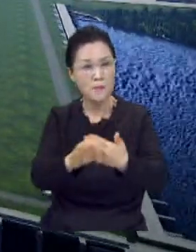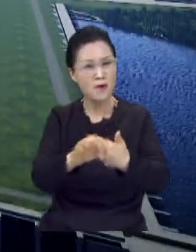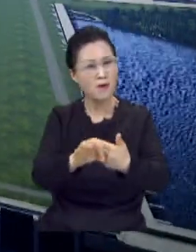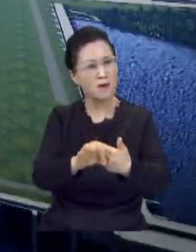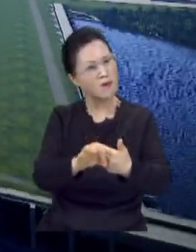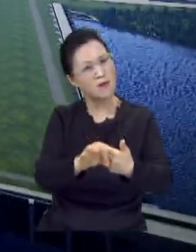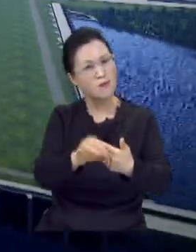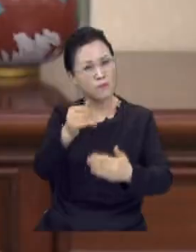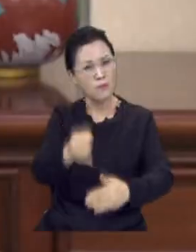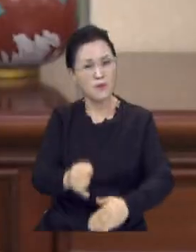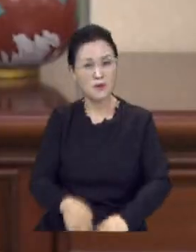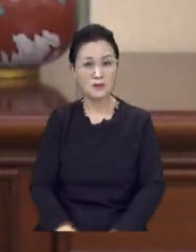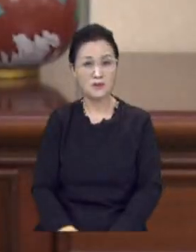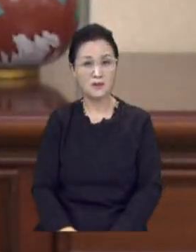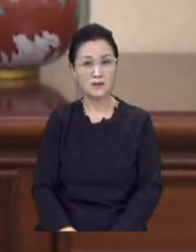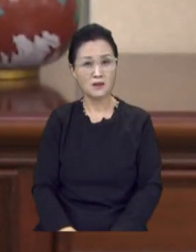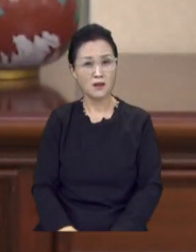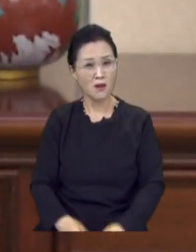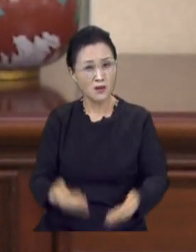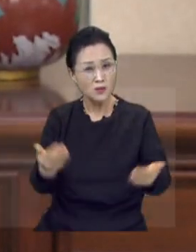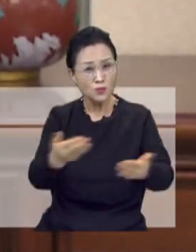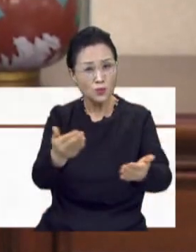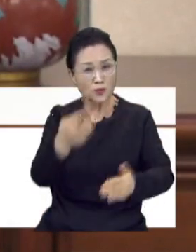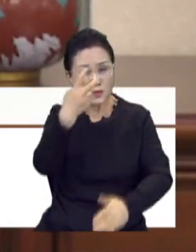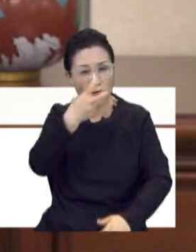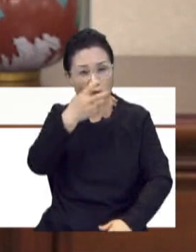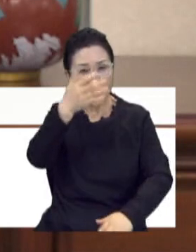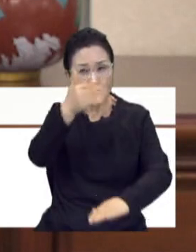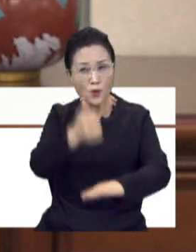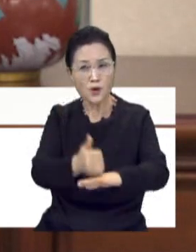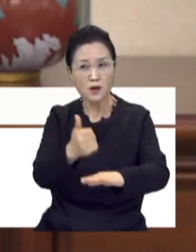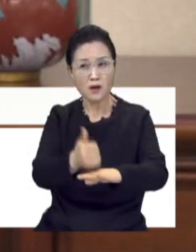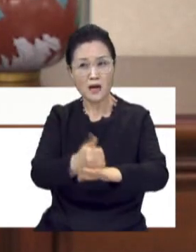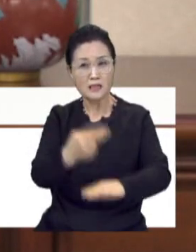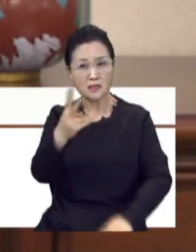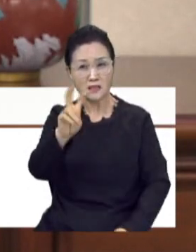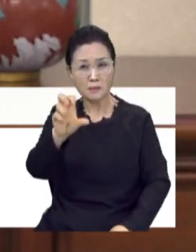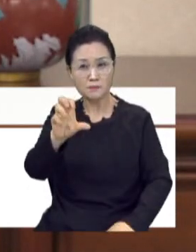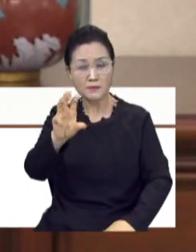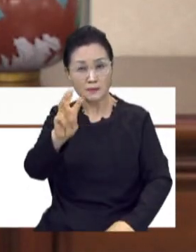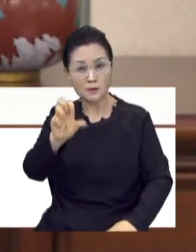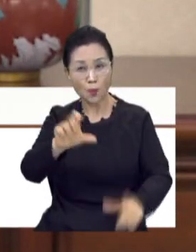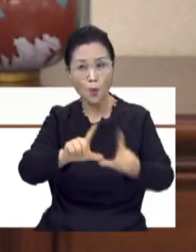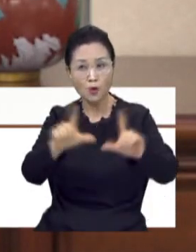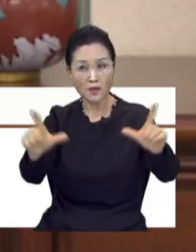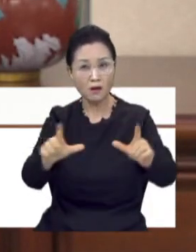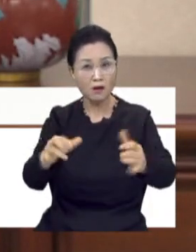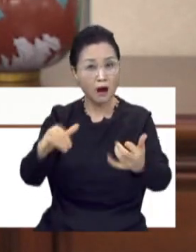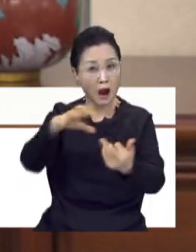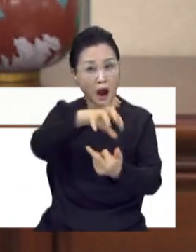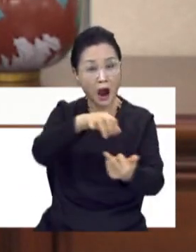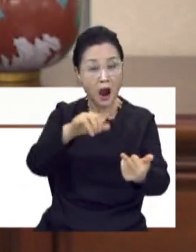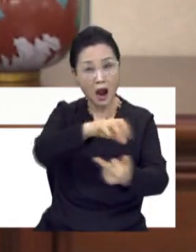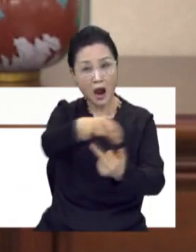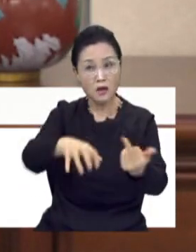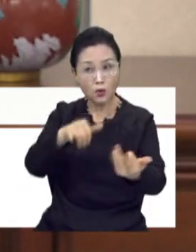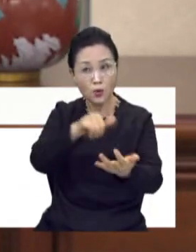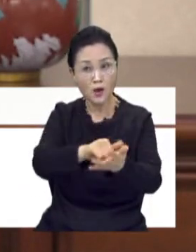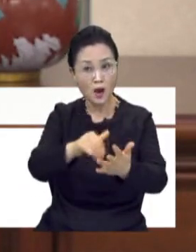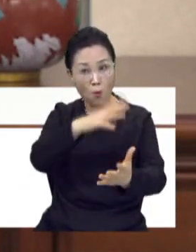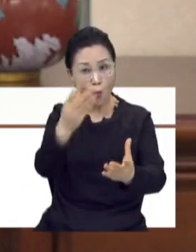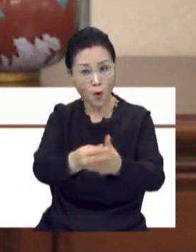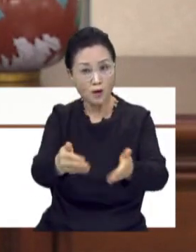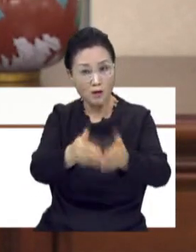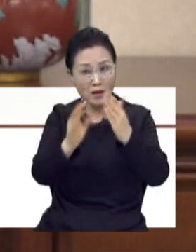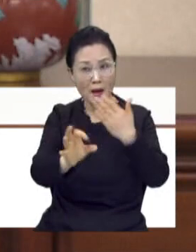격분하고 있습니다. 국토부의 용역 결과가 2035년 가덕신공항 완공이 사실이라면 부산의 당면한